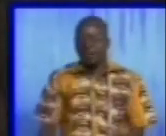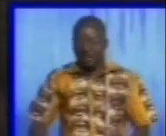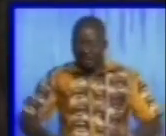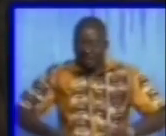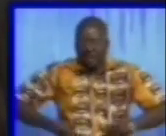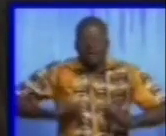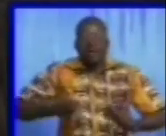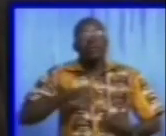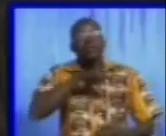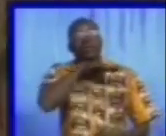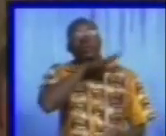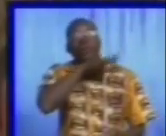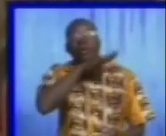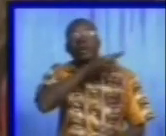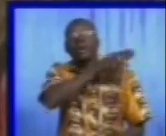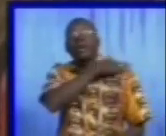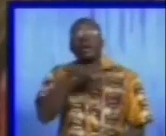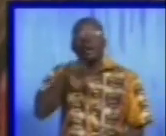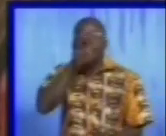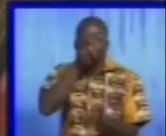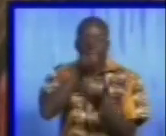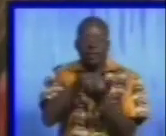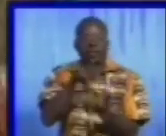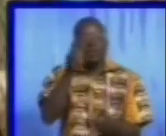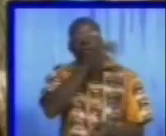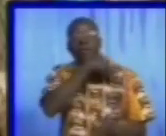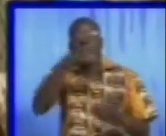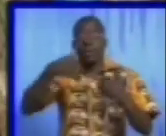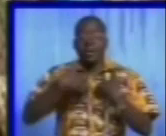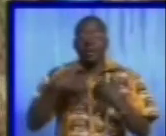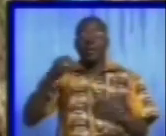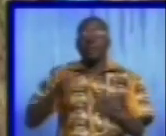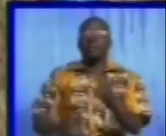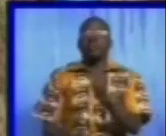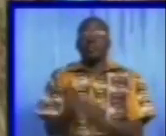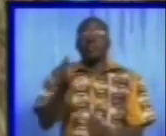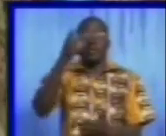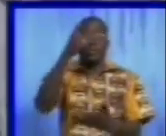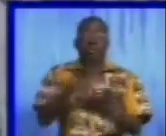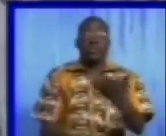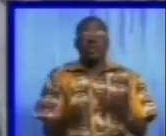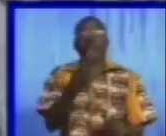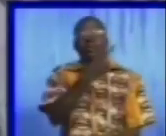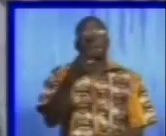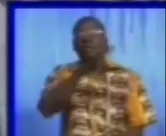du porc et du dindon, repartent chacun avec un prix d'une valeur de